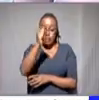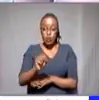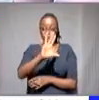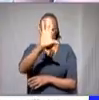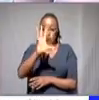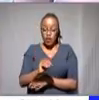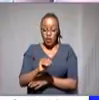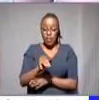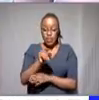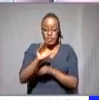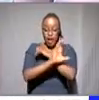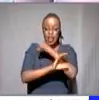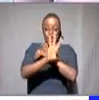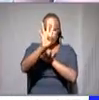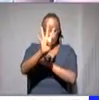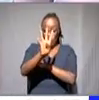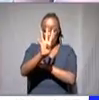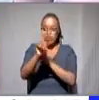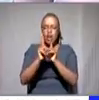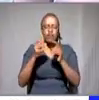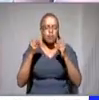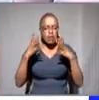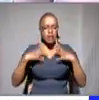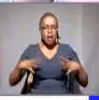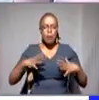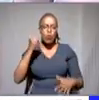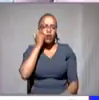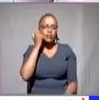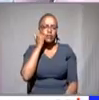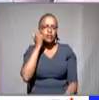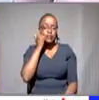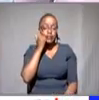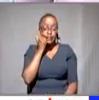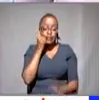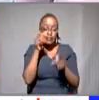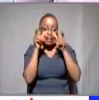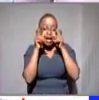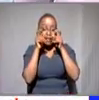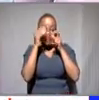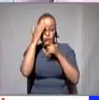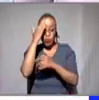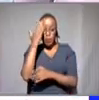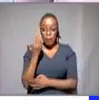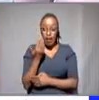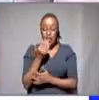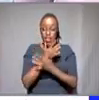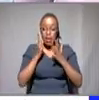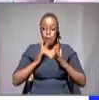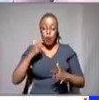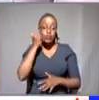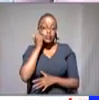gu fruri wa kana gukuro na doi gemono mena mulimu wa HIV AIDS. Ni ukuri dikana mudo wa the